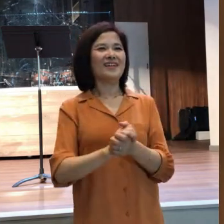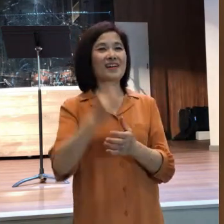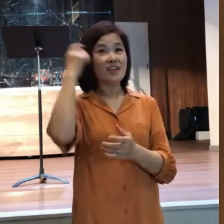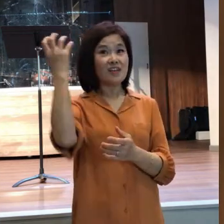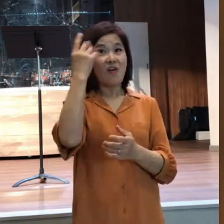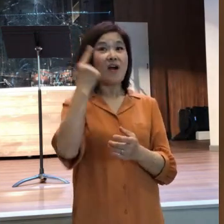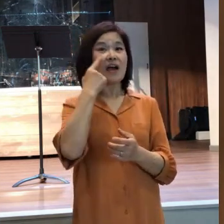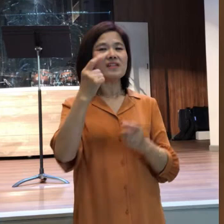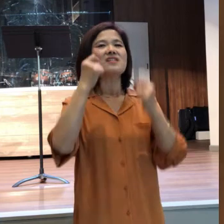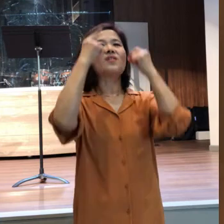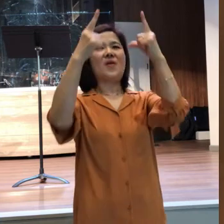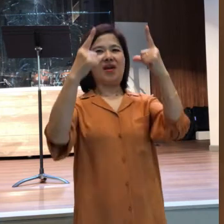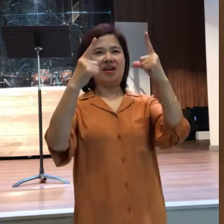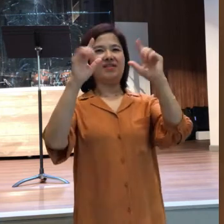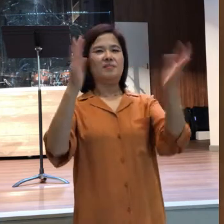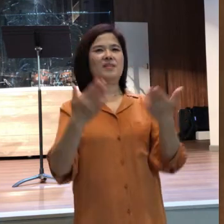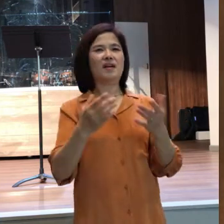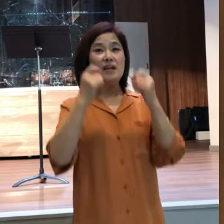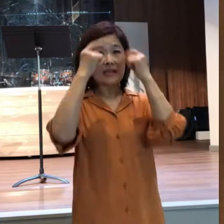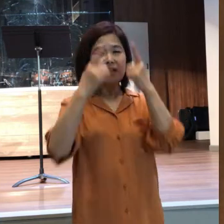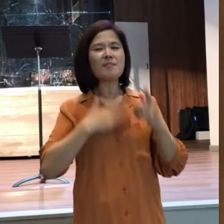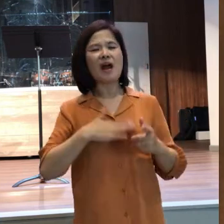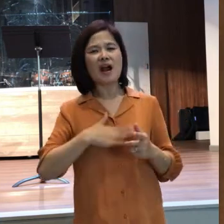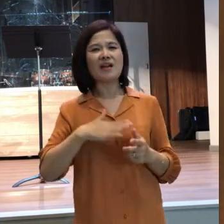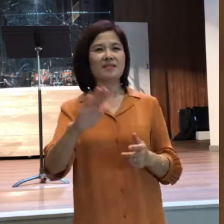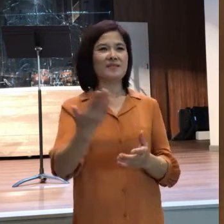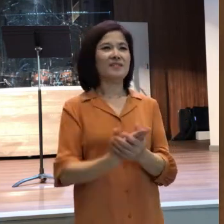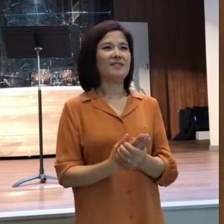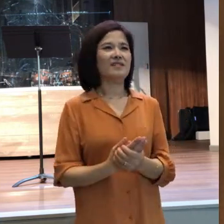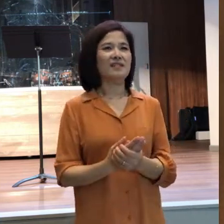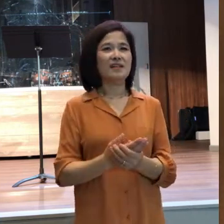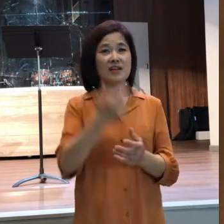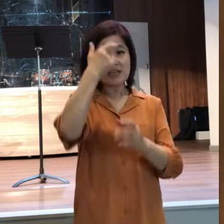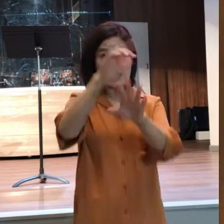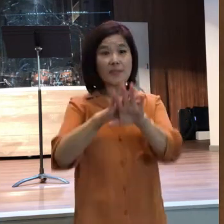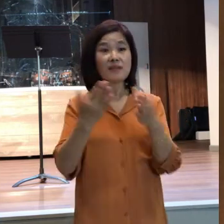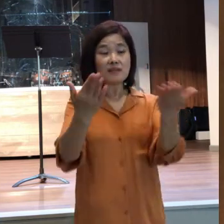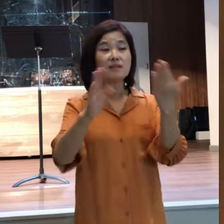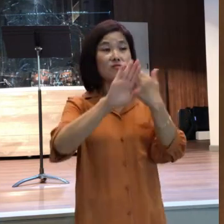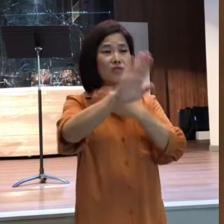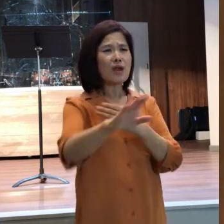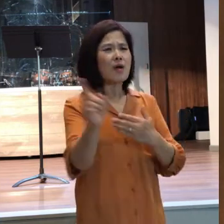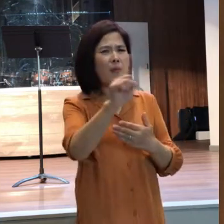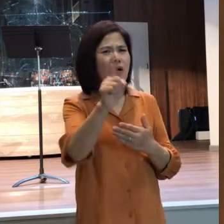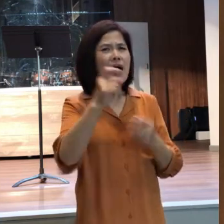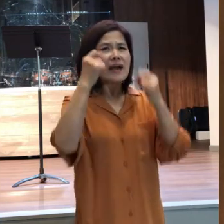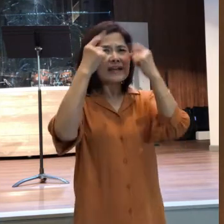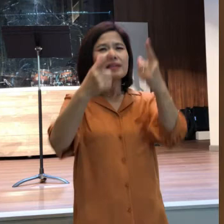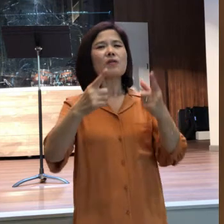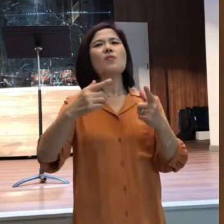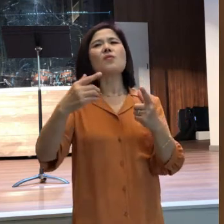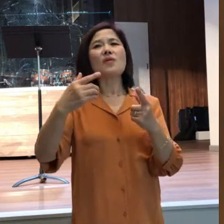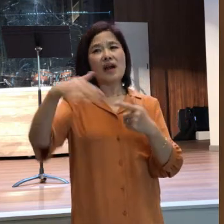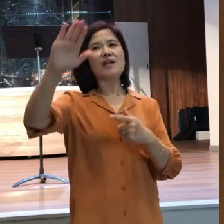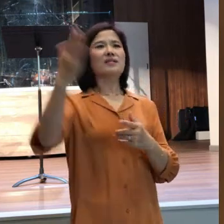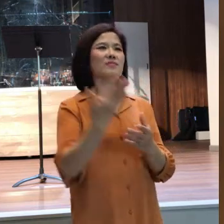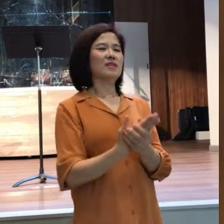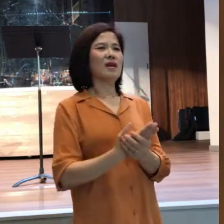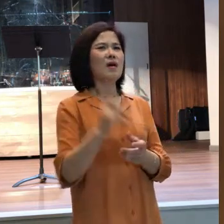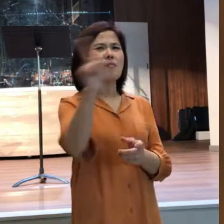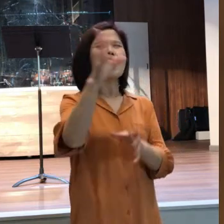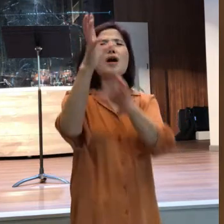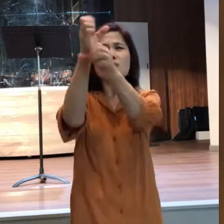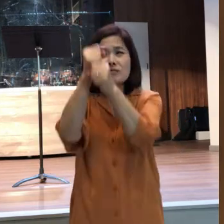영안을 열어야 돼요. 깨달음이 있어야 돼요. 여러분 예배를 드리고 나면 뭔가 좀 깨닫고 가야 돼. 그리고